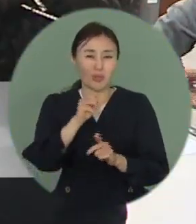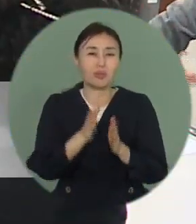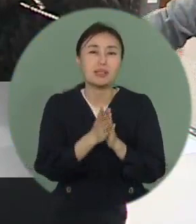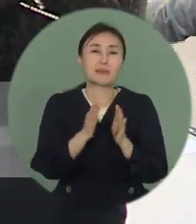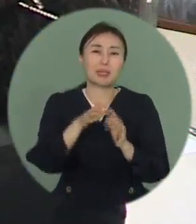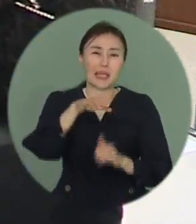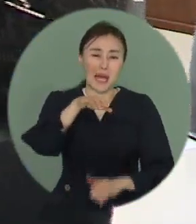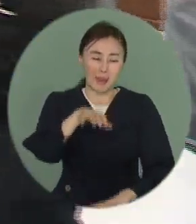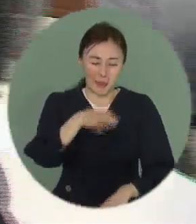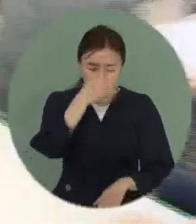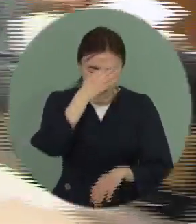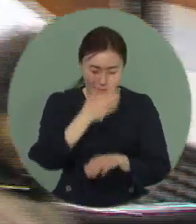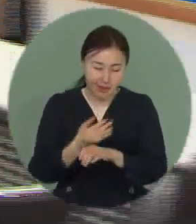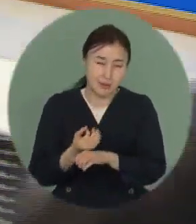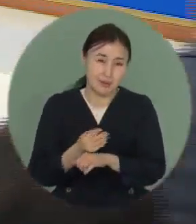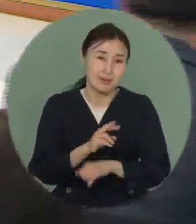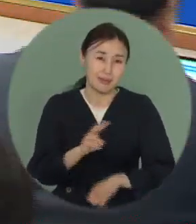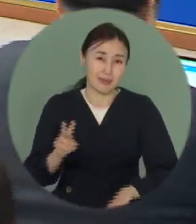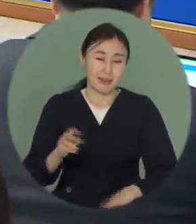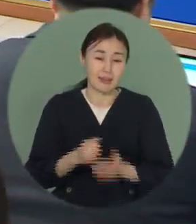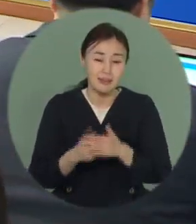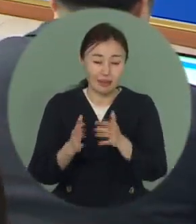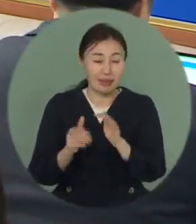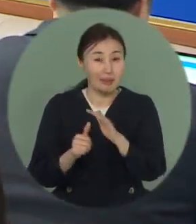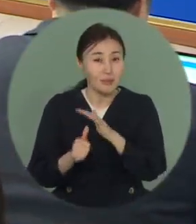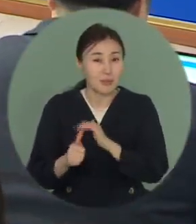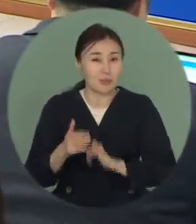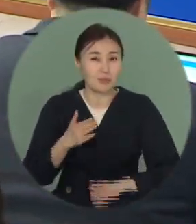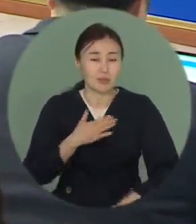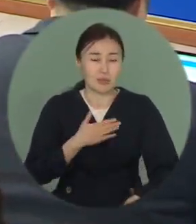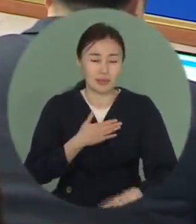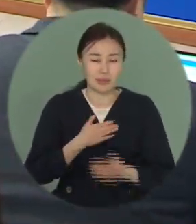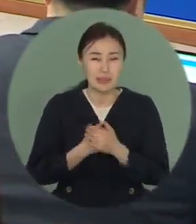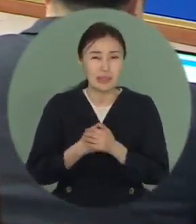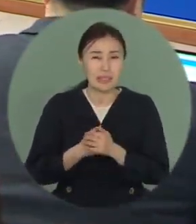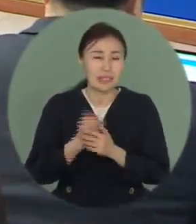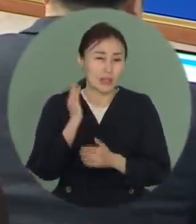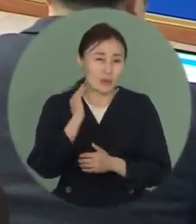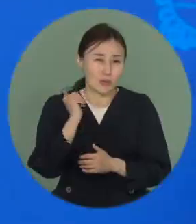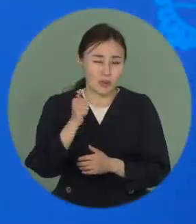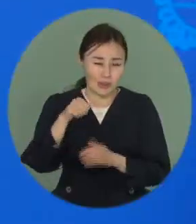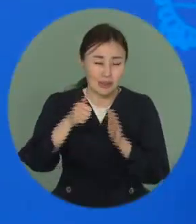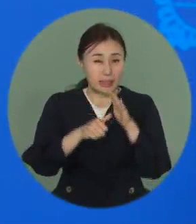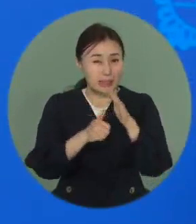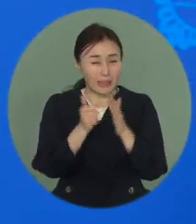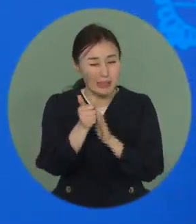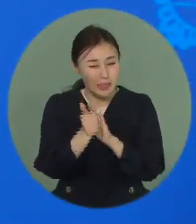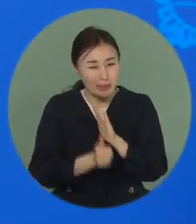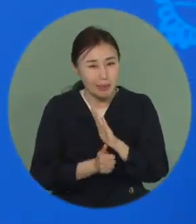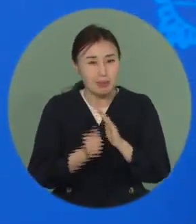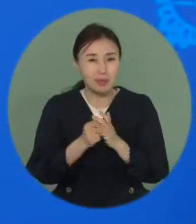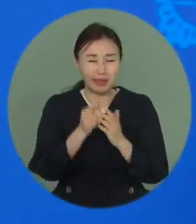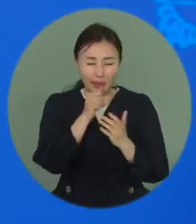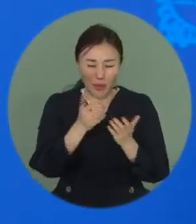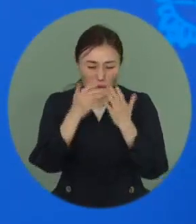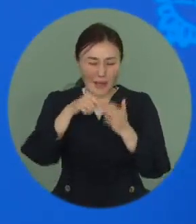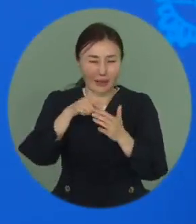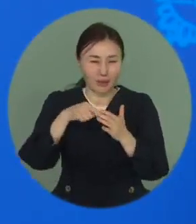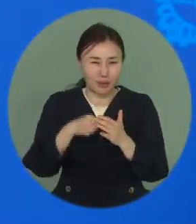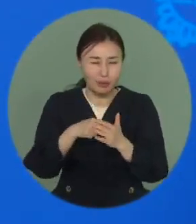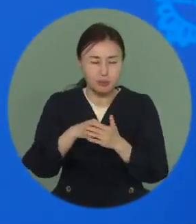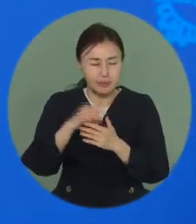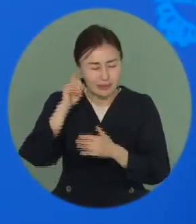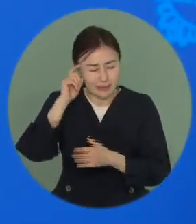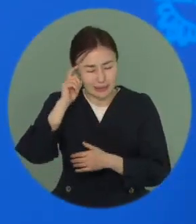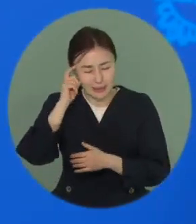앞에 사죄해야 한다며 당 대표였던 본인 역시 대선 패배 책임을 감옥에서도 되새기며 반성하고